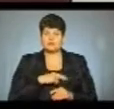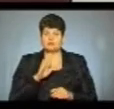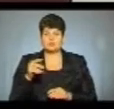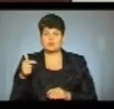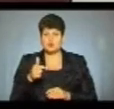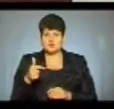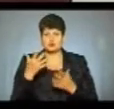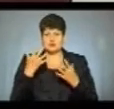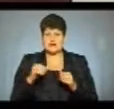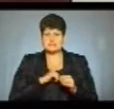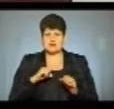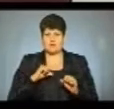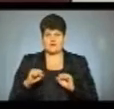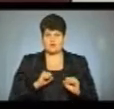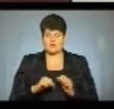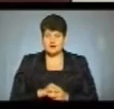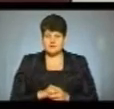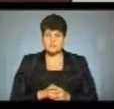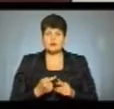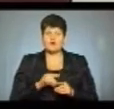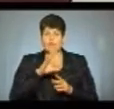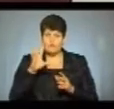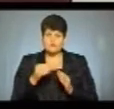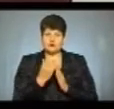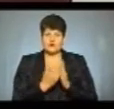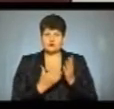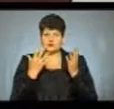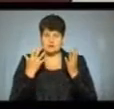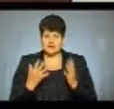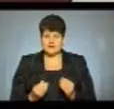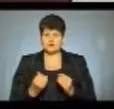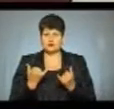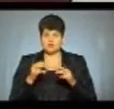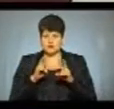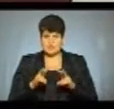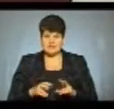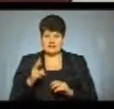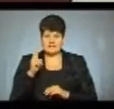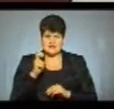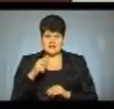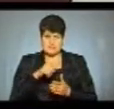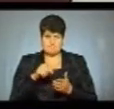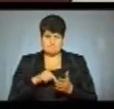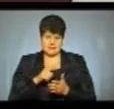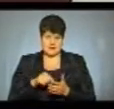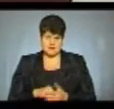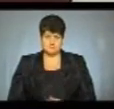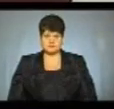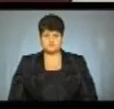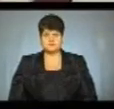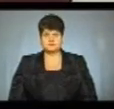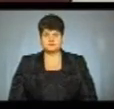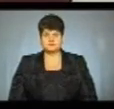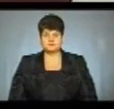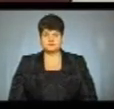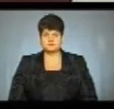Дня самоврядування. Усього в порядку денному 39-ї сесії сьогодні розглянули понад 200 питань, розповіла Мар'яна Зварич.